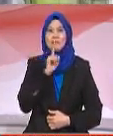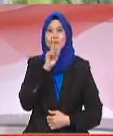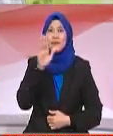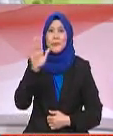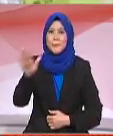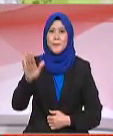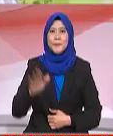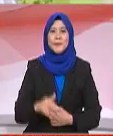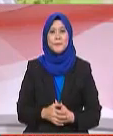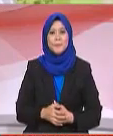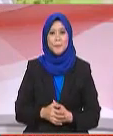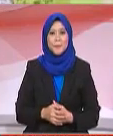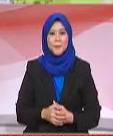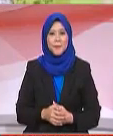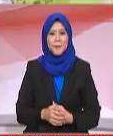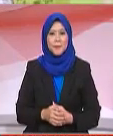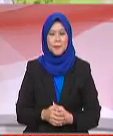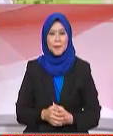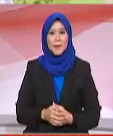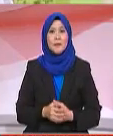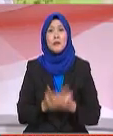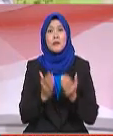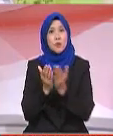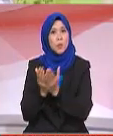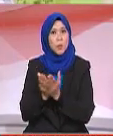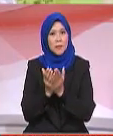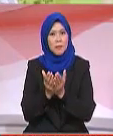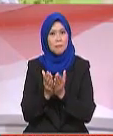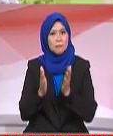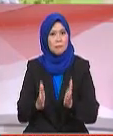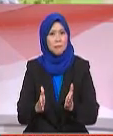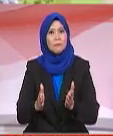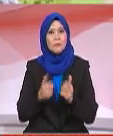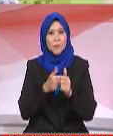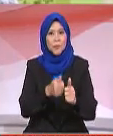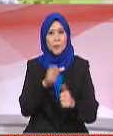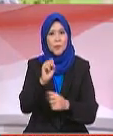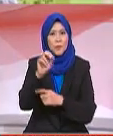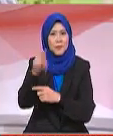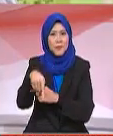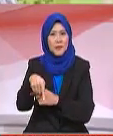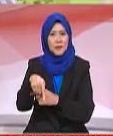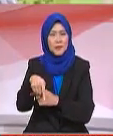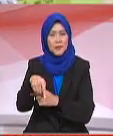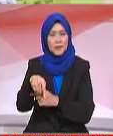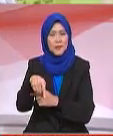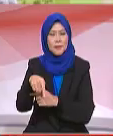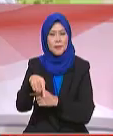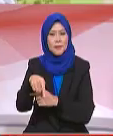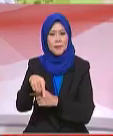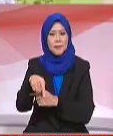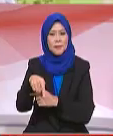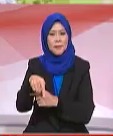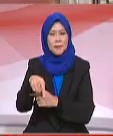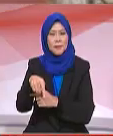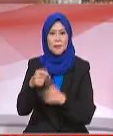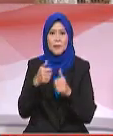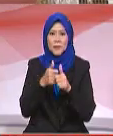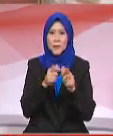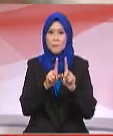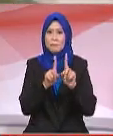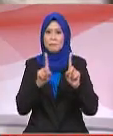lah. Sekolah ni budak-budak ikut SOP lah. Jarak social